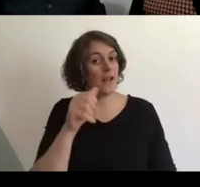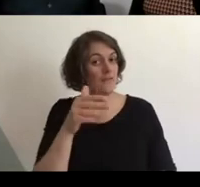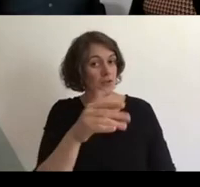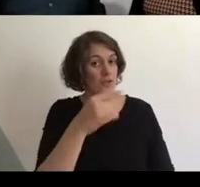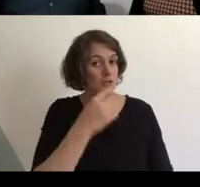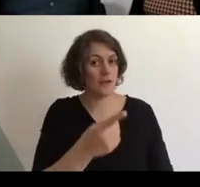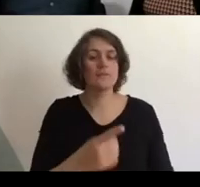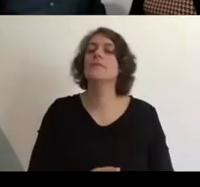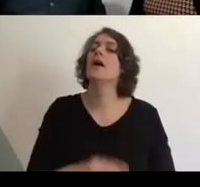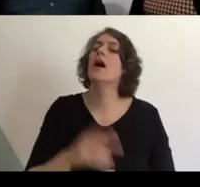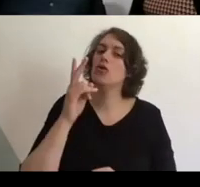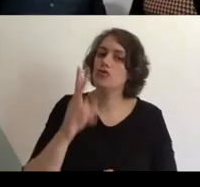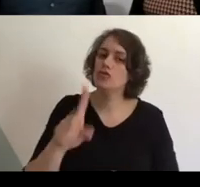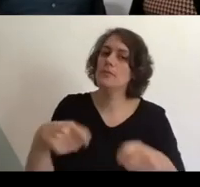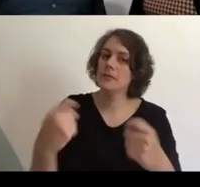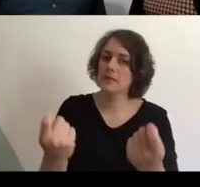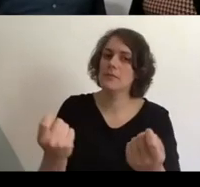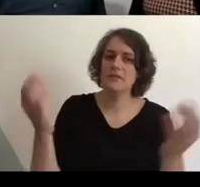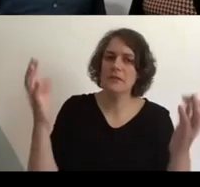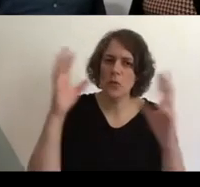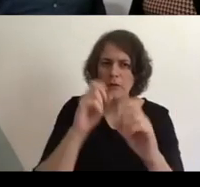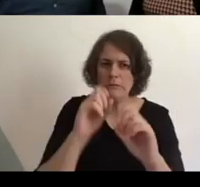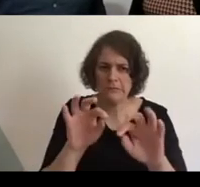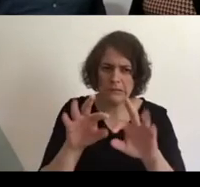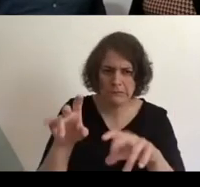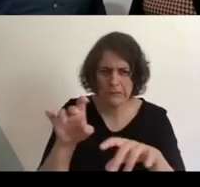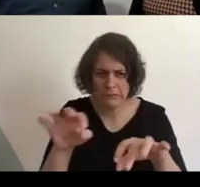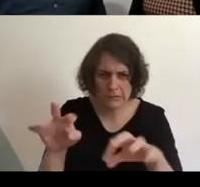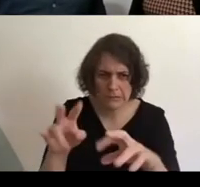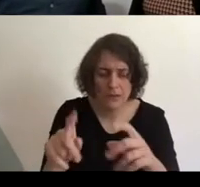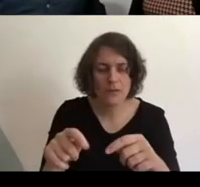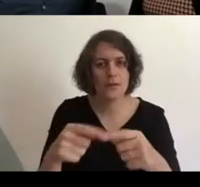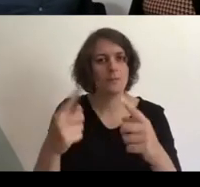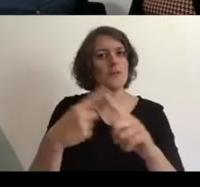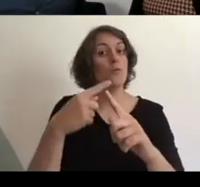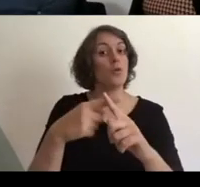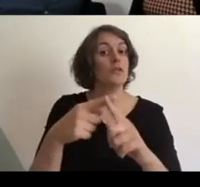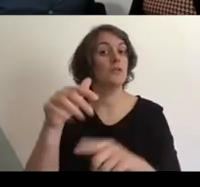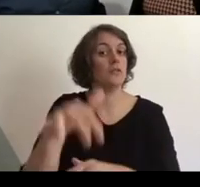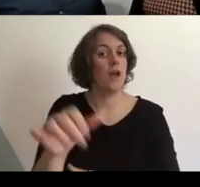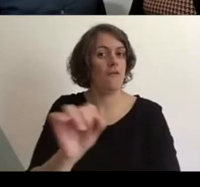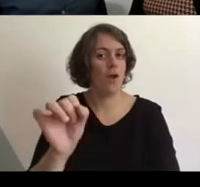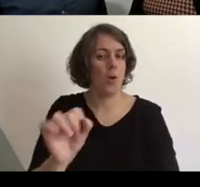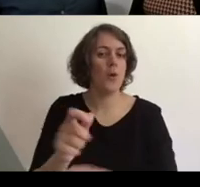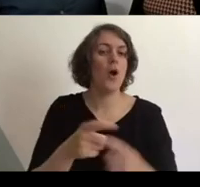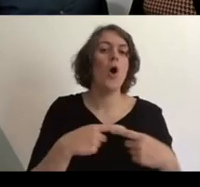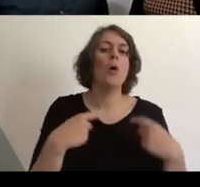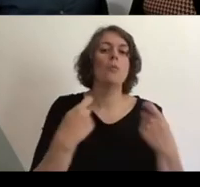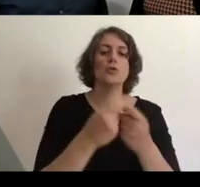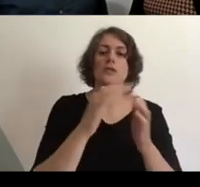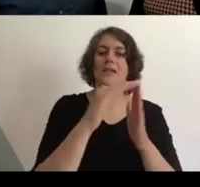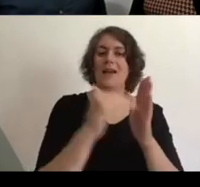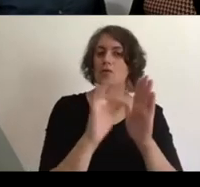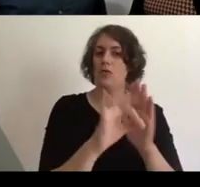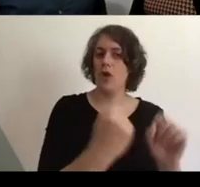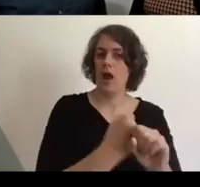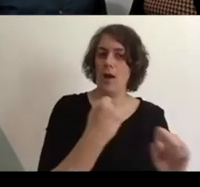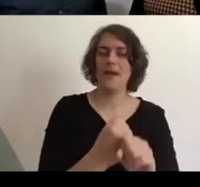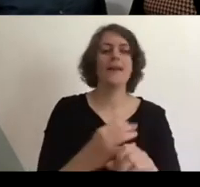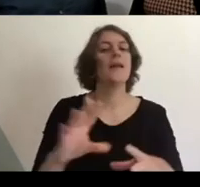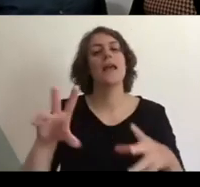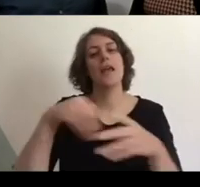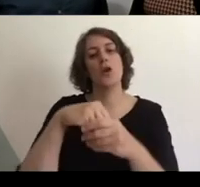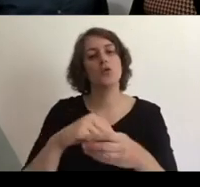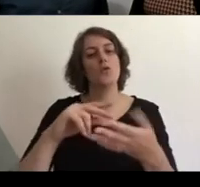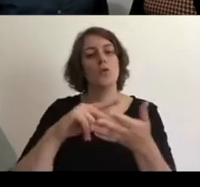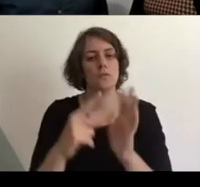des Horizonts. Und zwar hat die Bundesagentur für Arbeit jetzt einen Aktionsplan Inklusion aufgelegt. Das heißt, diese